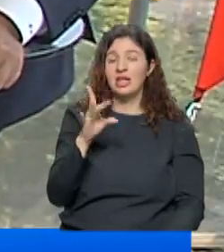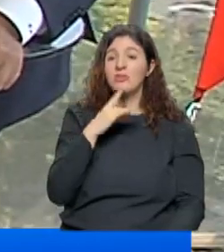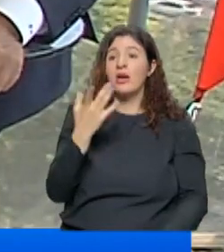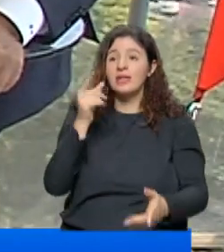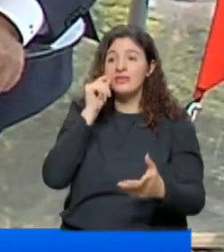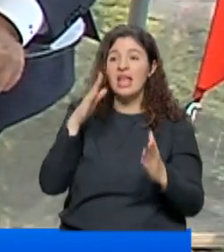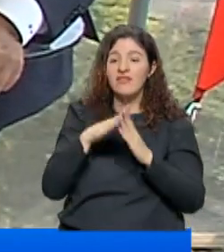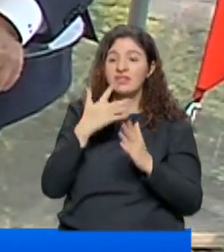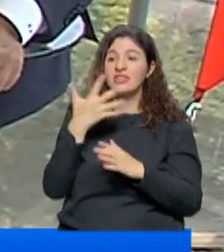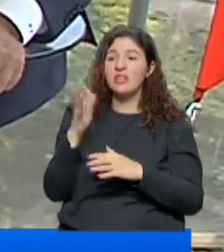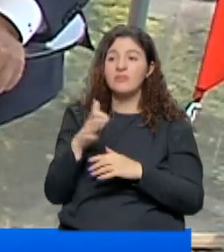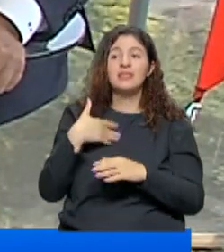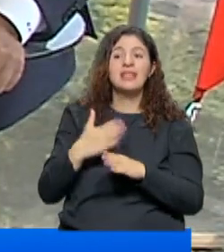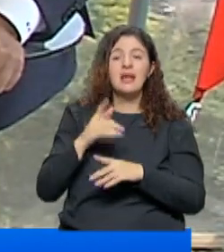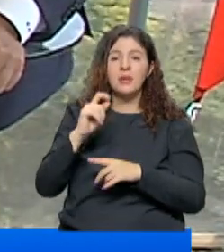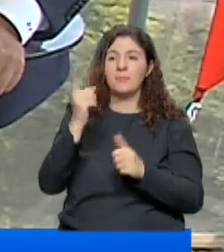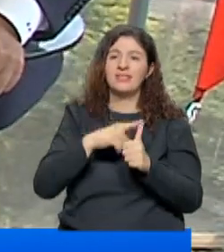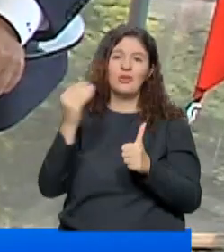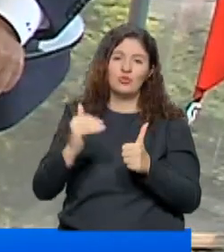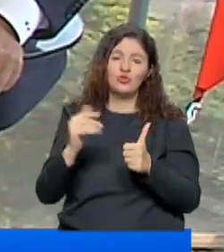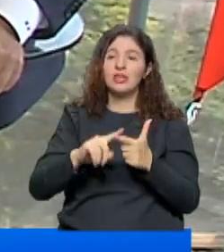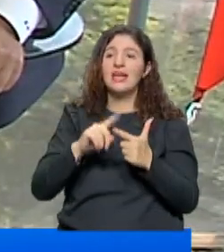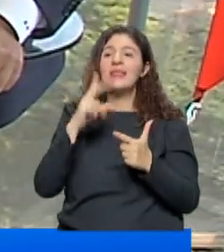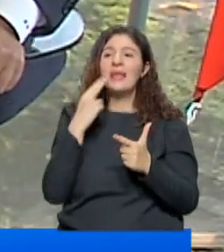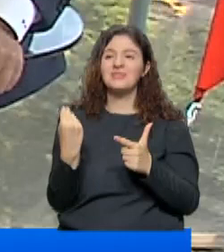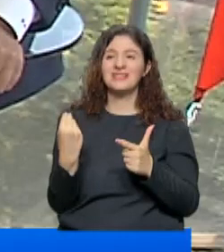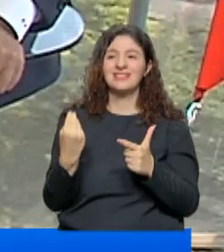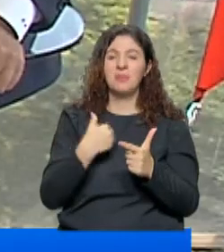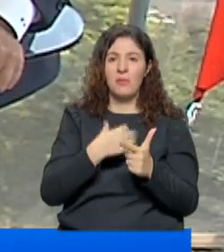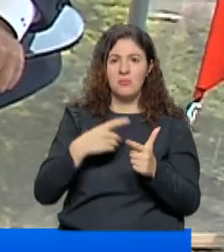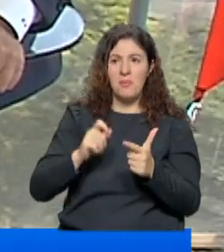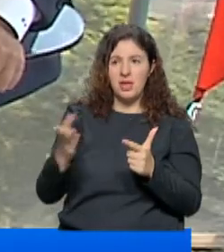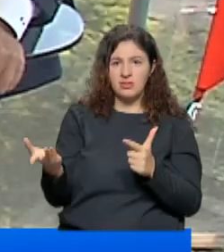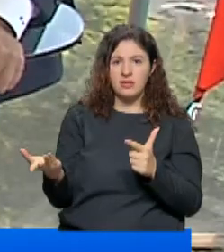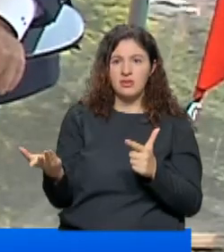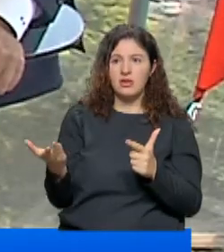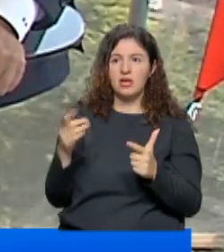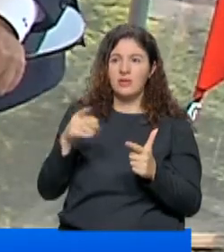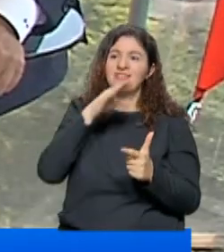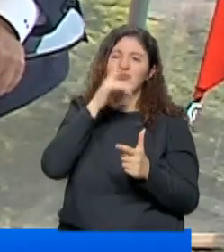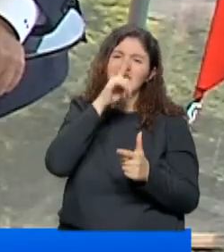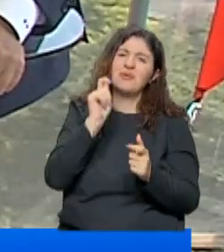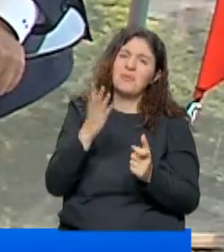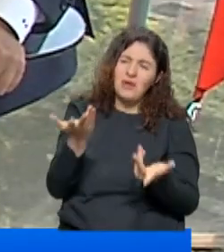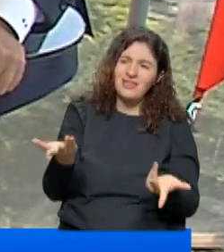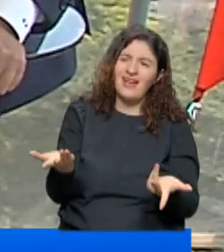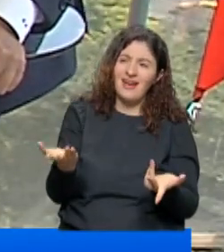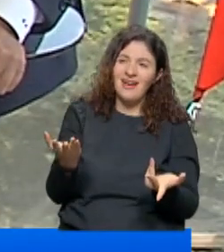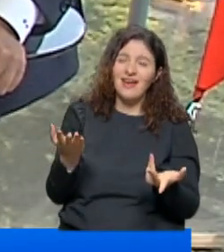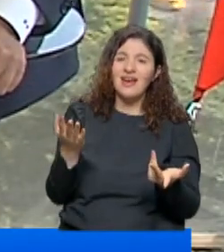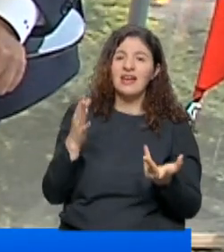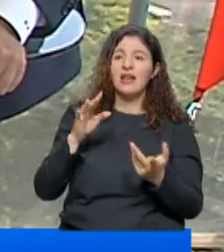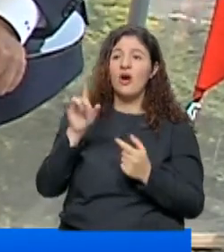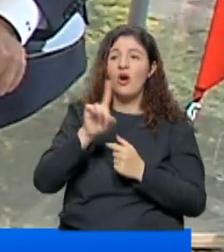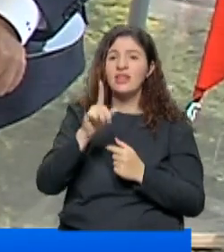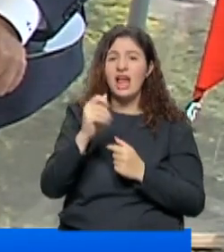evinde salça yapar. Salça niye yapardık? Bir, daha ucuz olurdu da iki, daha temiz olurdu. Benim annem yapardı. Şimdi yaşlı yapamaz da.